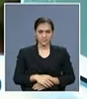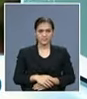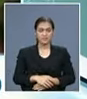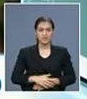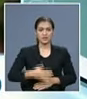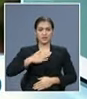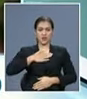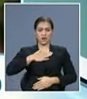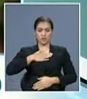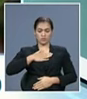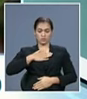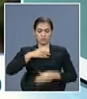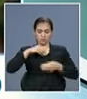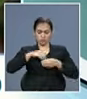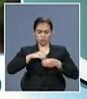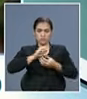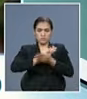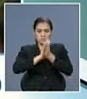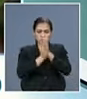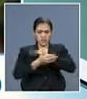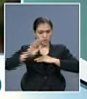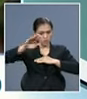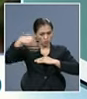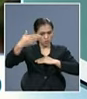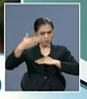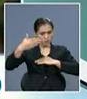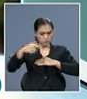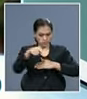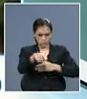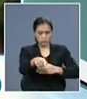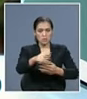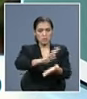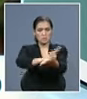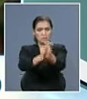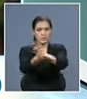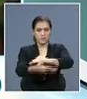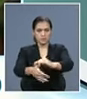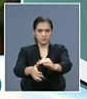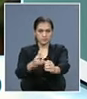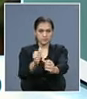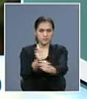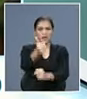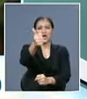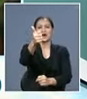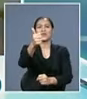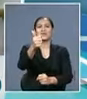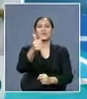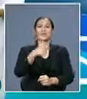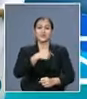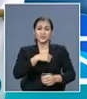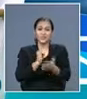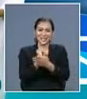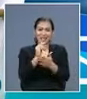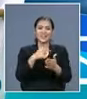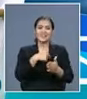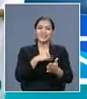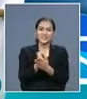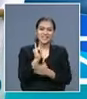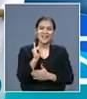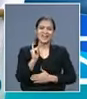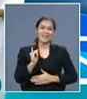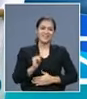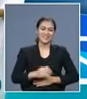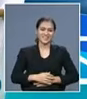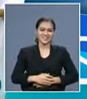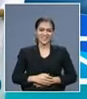เริ่มต้นจากภายในเสมอโอ้โหโดนใจอีกแล้วโป๊ใชโชโดนใจโดนใจอ๋อ